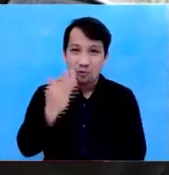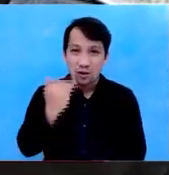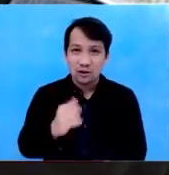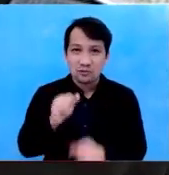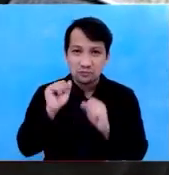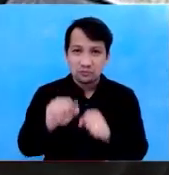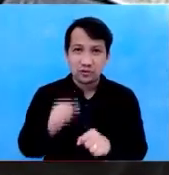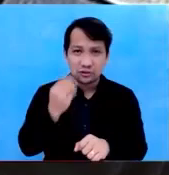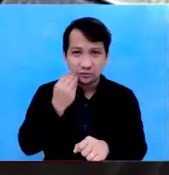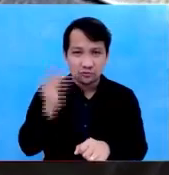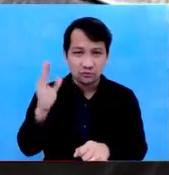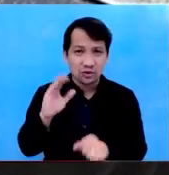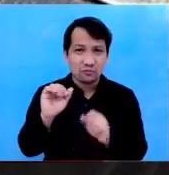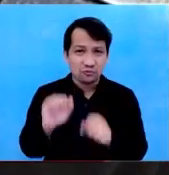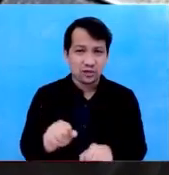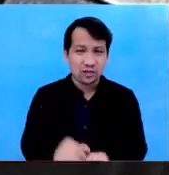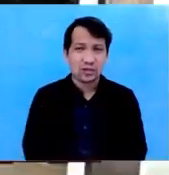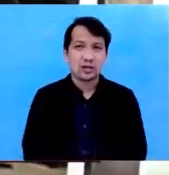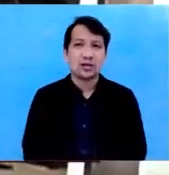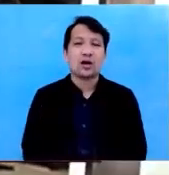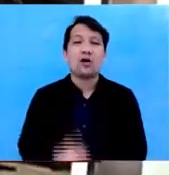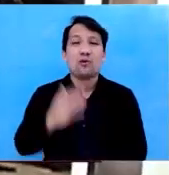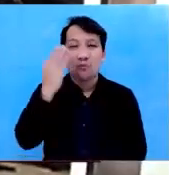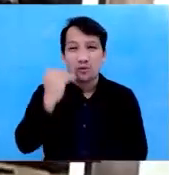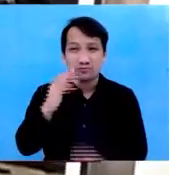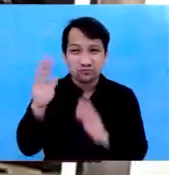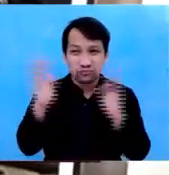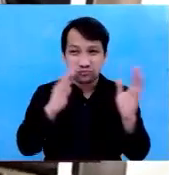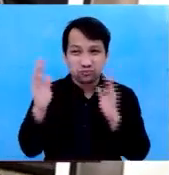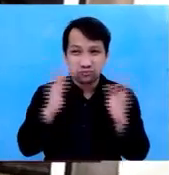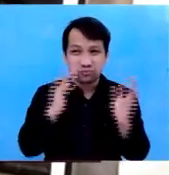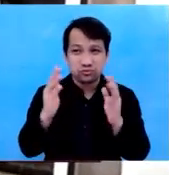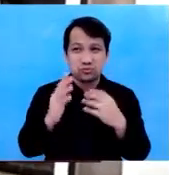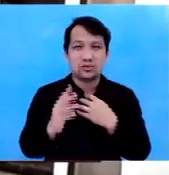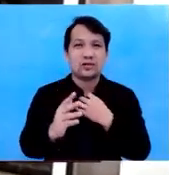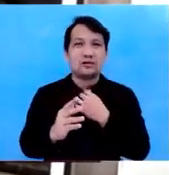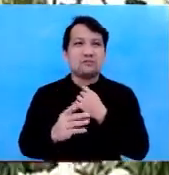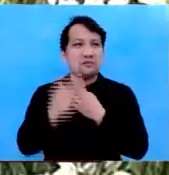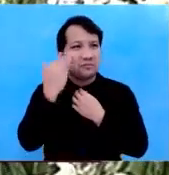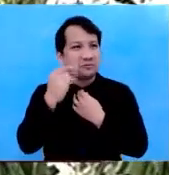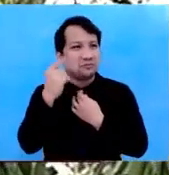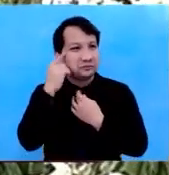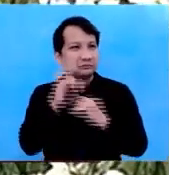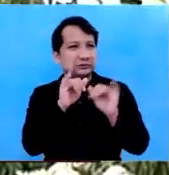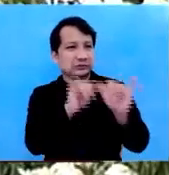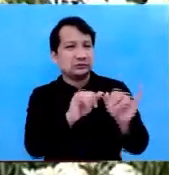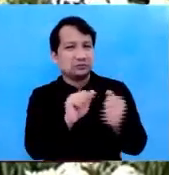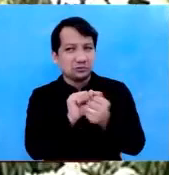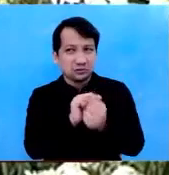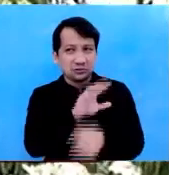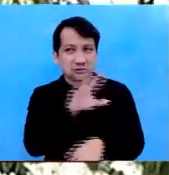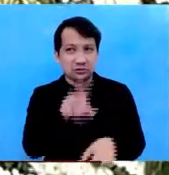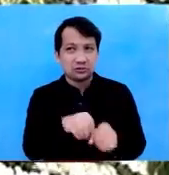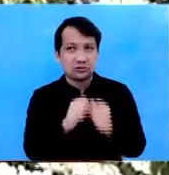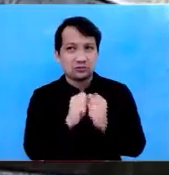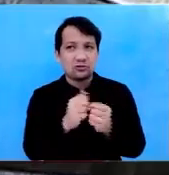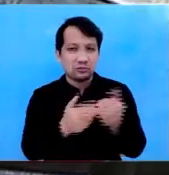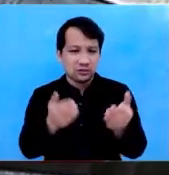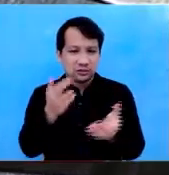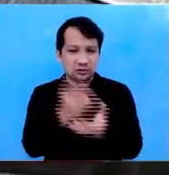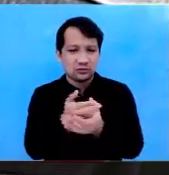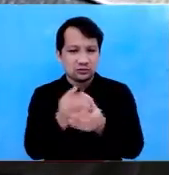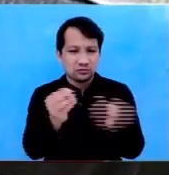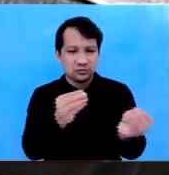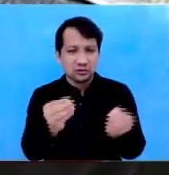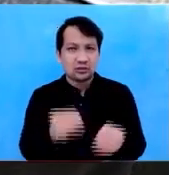araw na yon. Dahil bagyo po, pero mas pinili po niya sumama sa rescue operation.